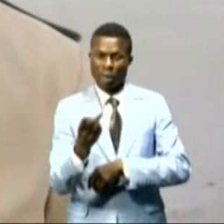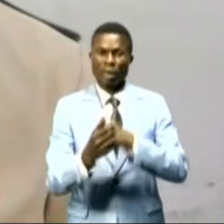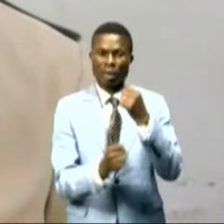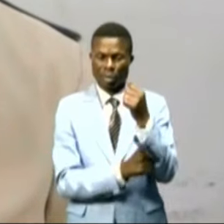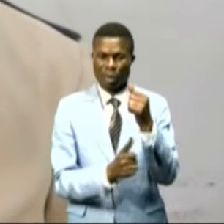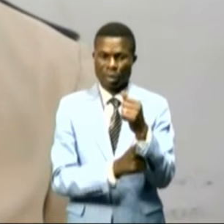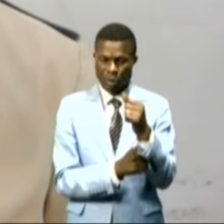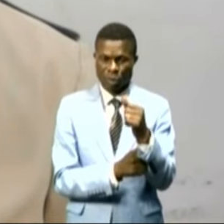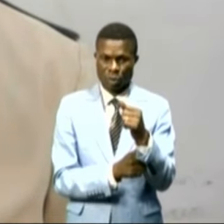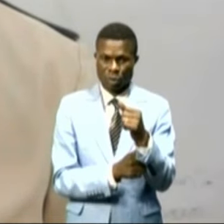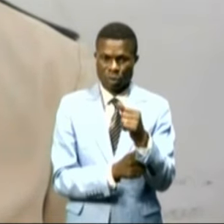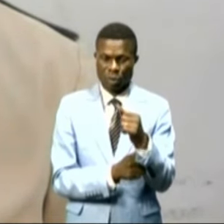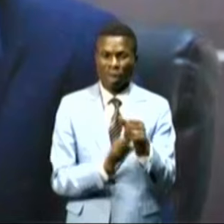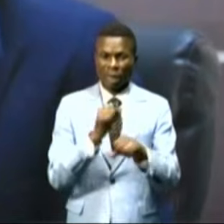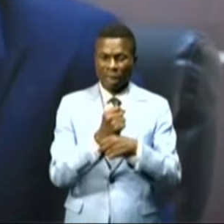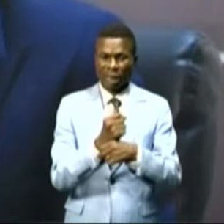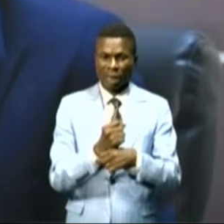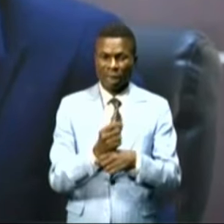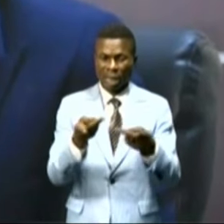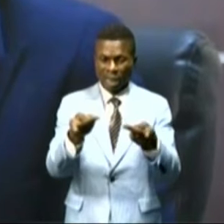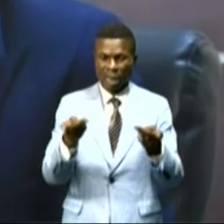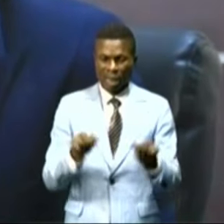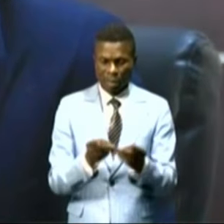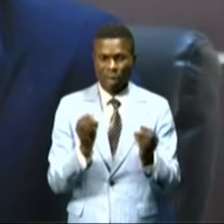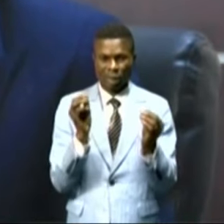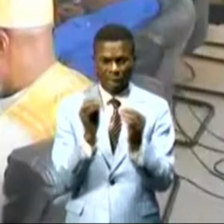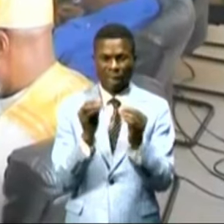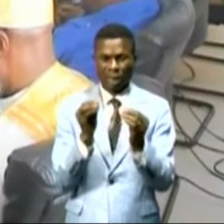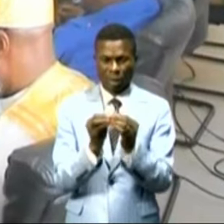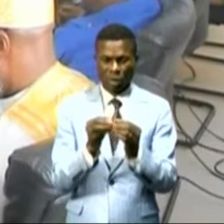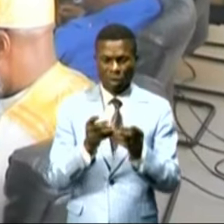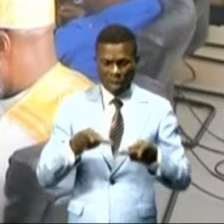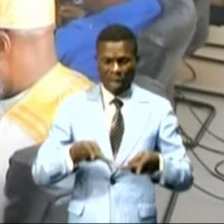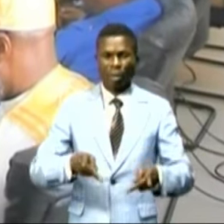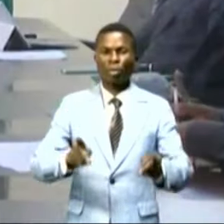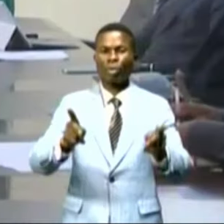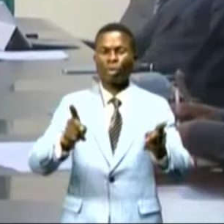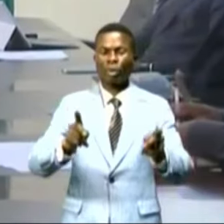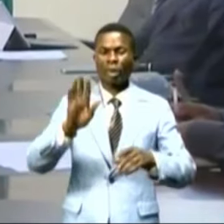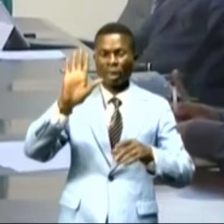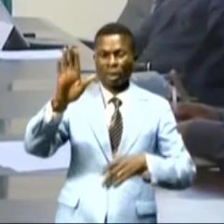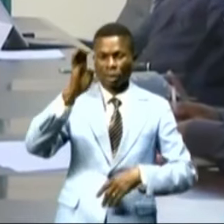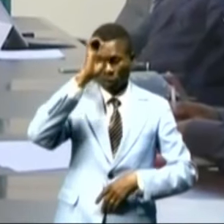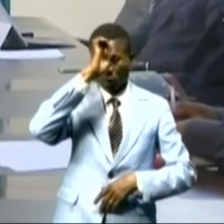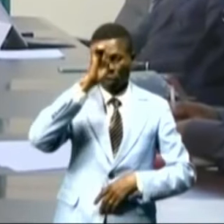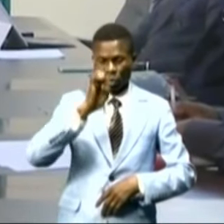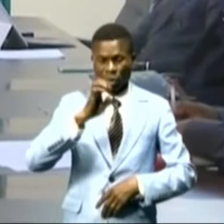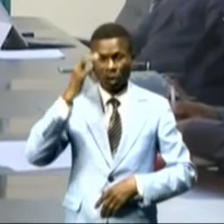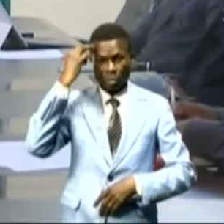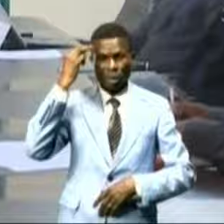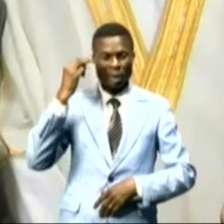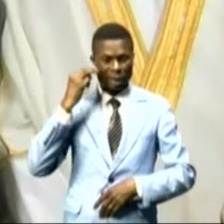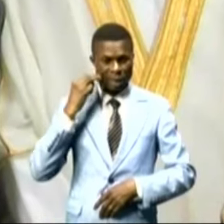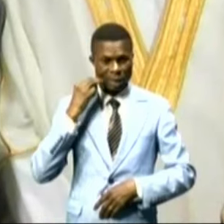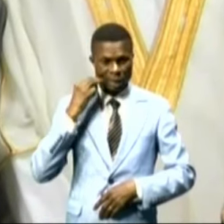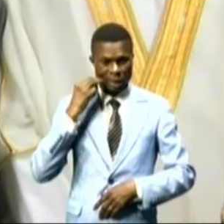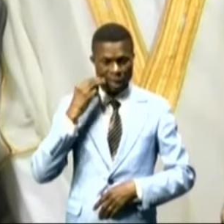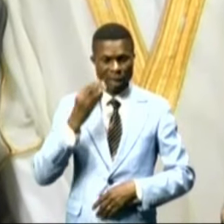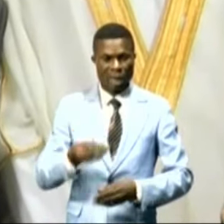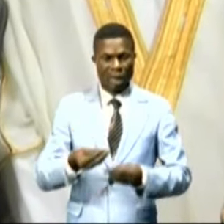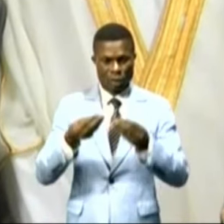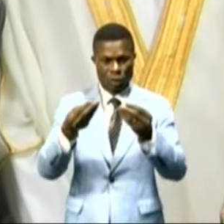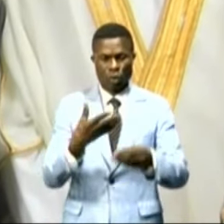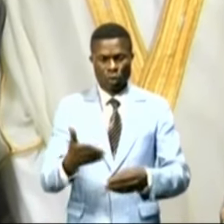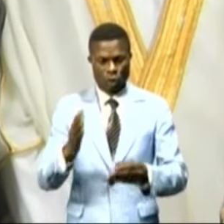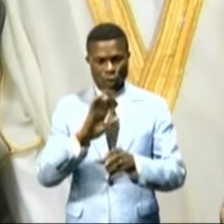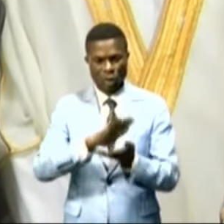mettre en place un cadre de concertation qui permettra à son Excellence de pouvoir mettre les choses